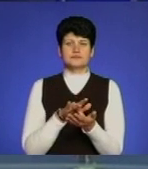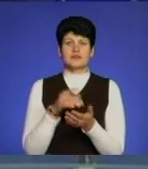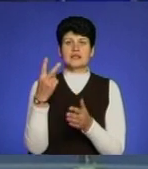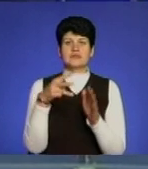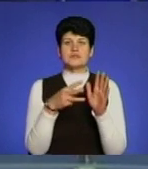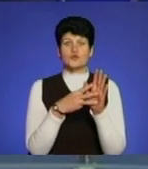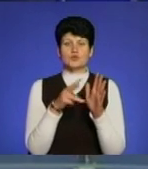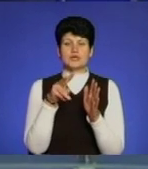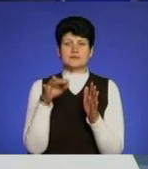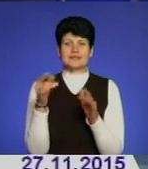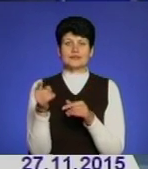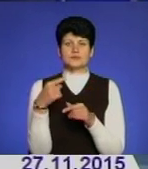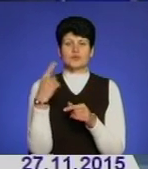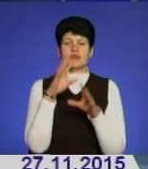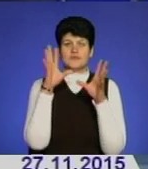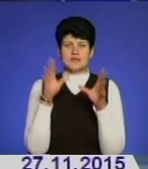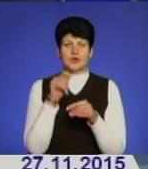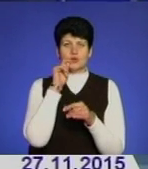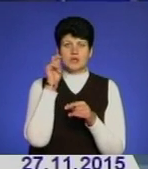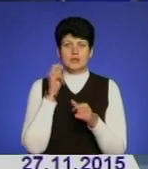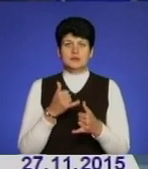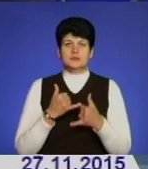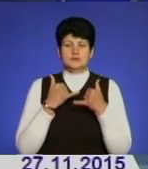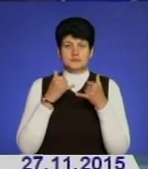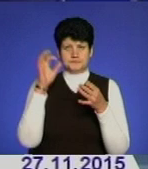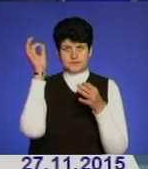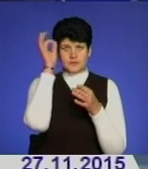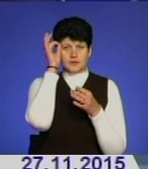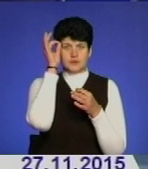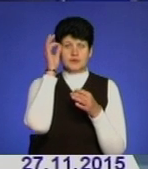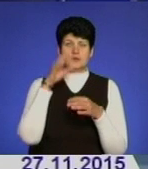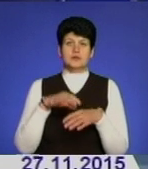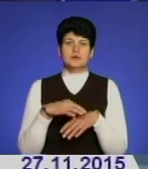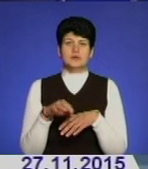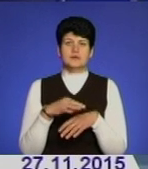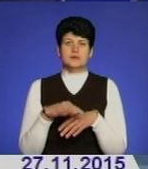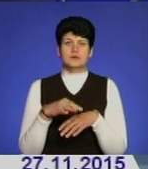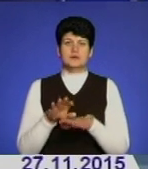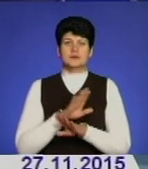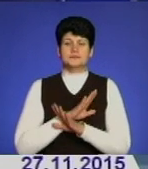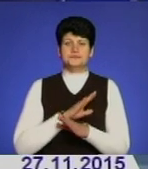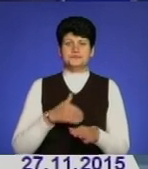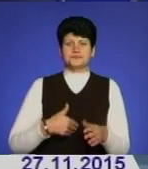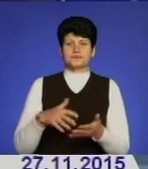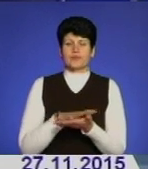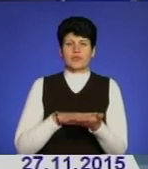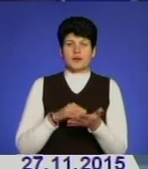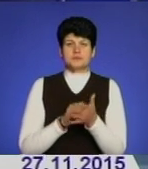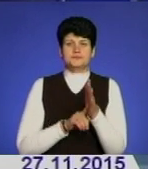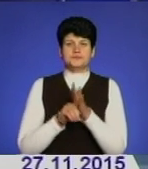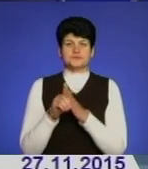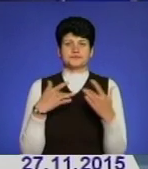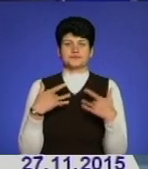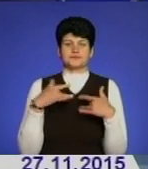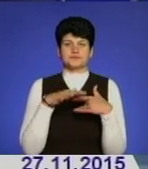28 листопада Тернопільщина, як і уся Україна, вшановуватиме пам'ять жертв голодоморів. Основний захід розпочнеться на театральному майдані Тернополя